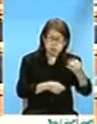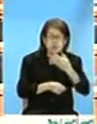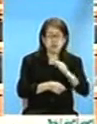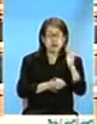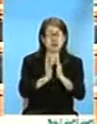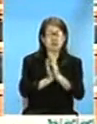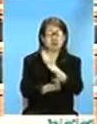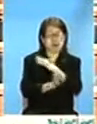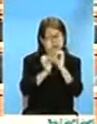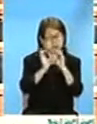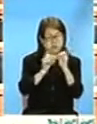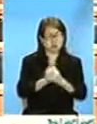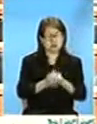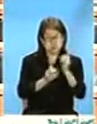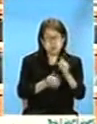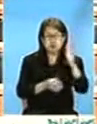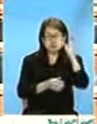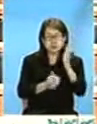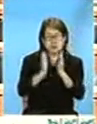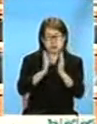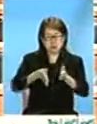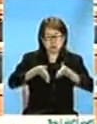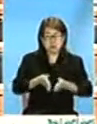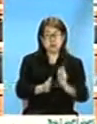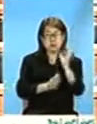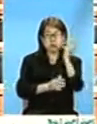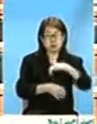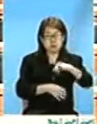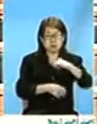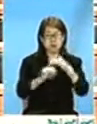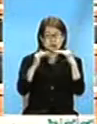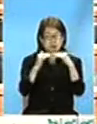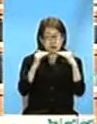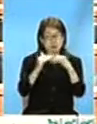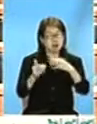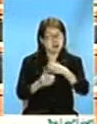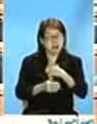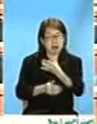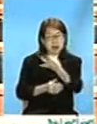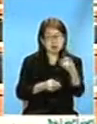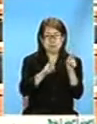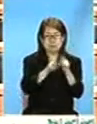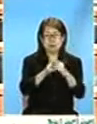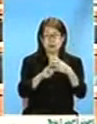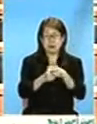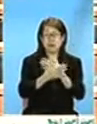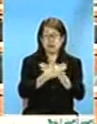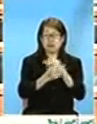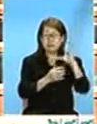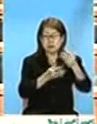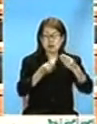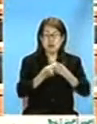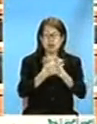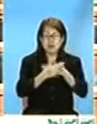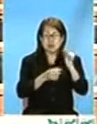ถ้าเราเชื่อว่ามนุษย์เสมอกันมีความต้องการเหมือนกันต้องการความรักจากพ่อแม่จากคน